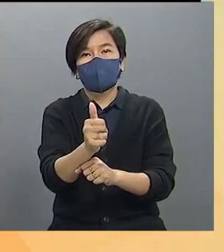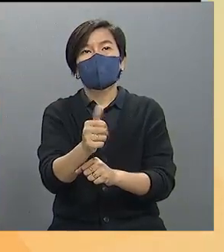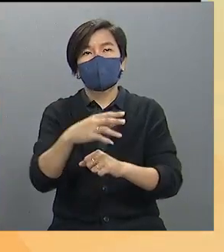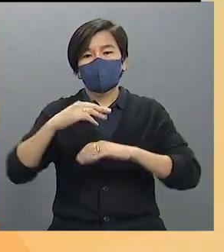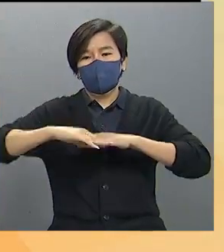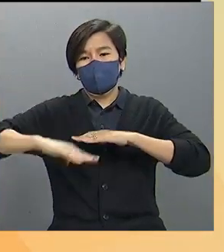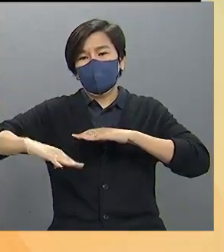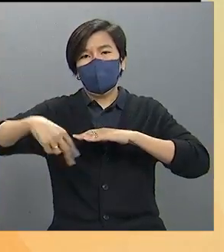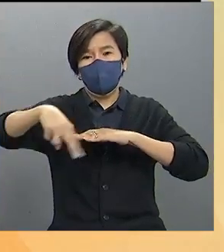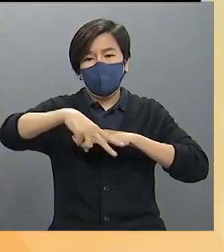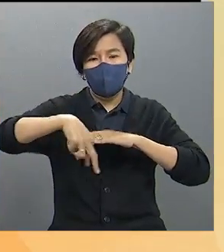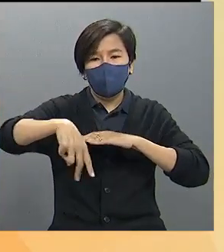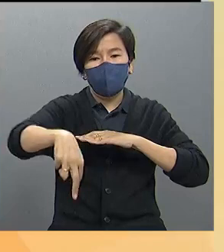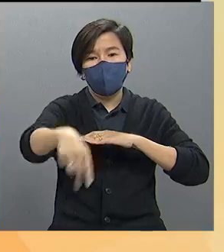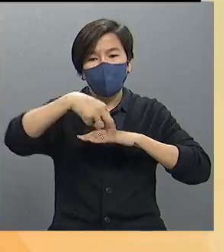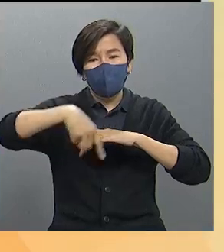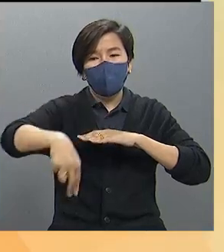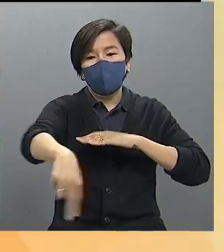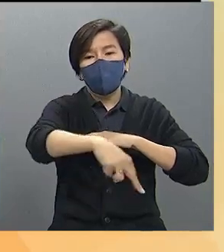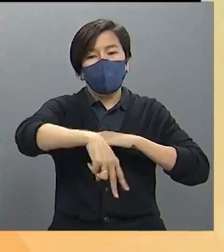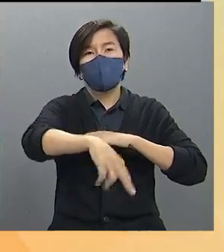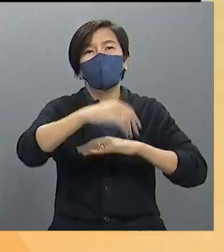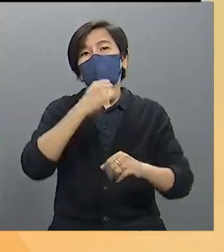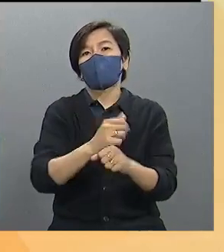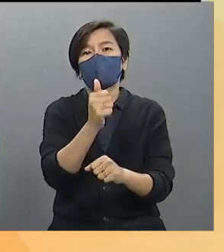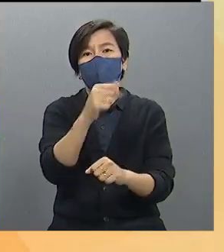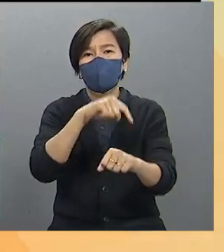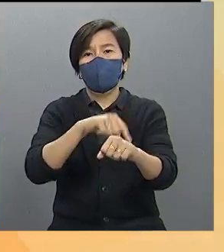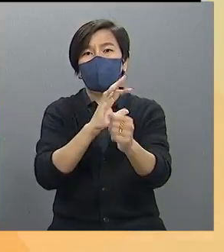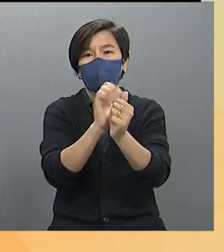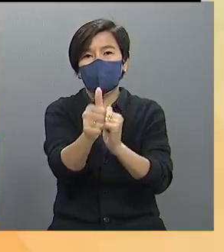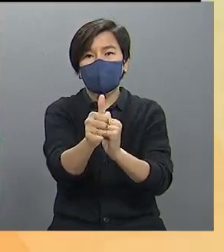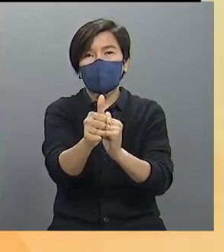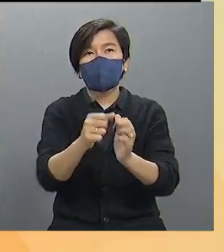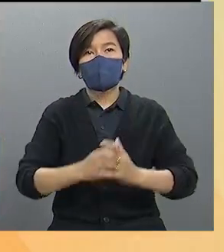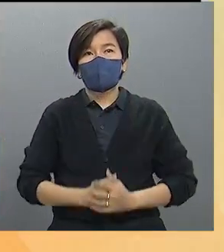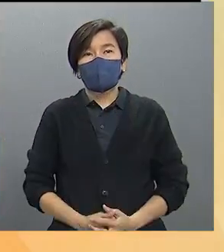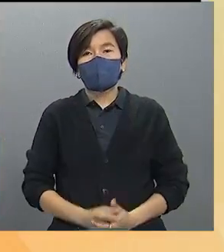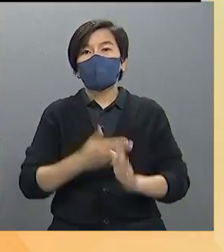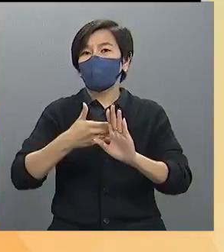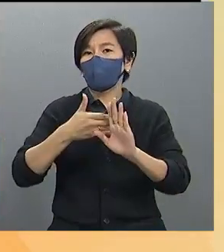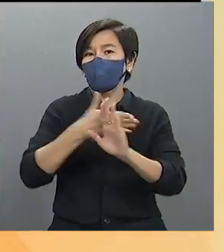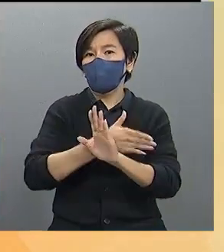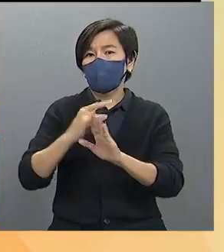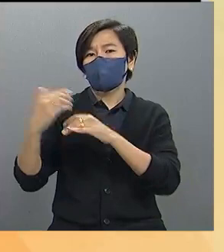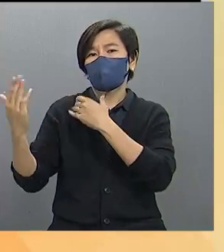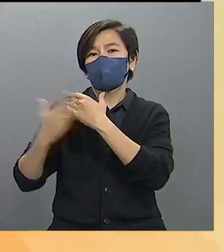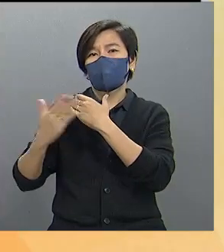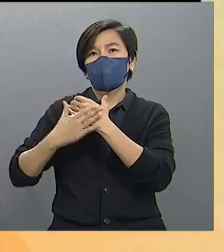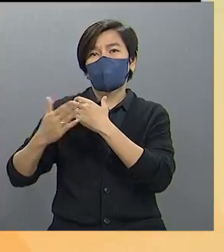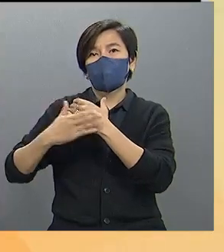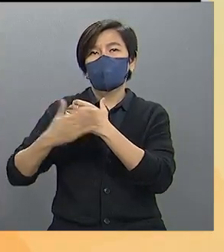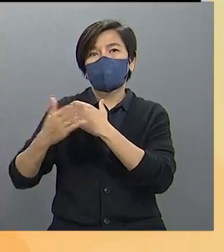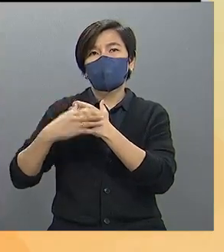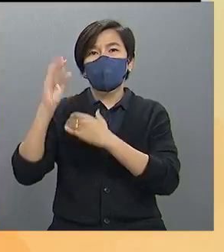มงสมตทอร